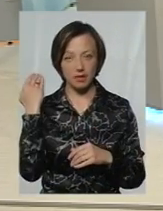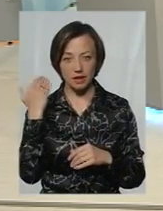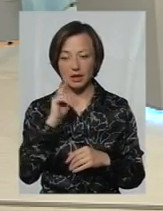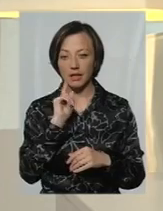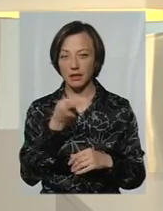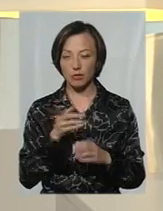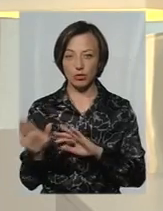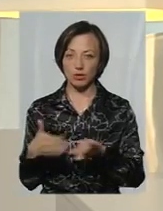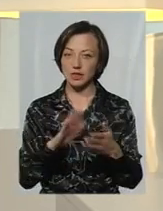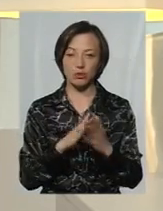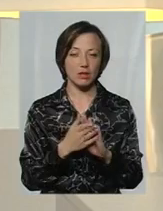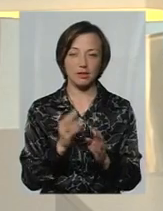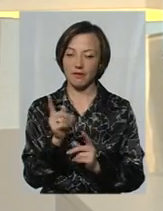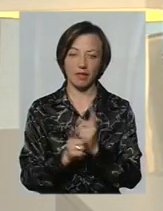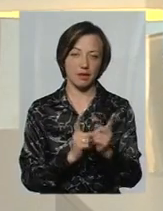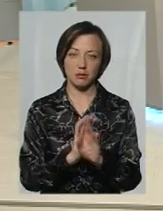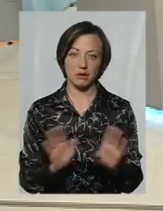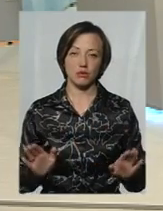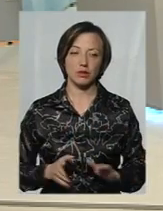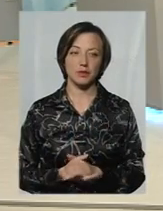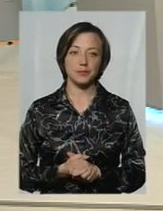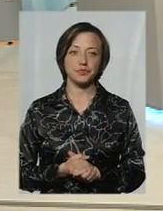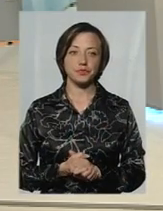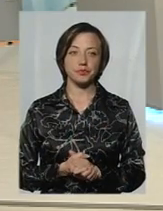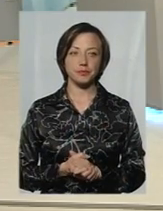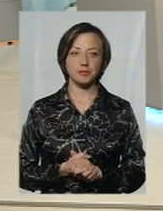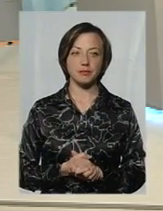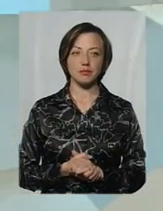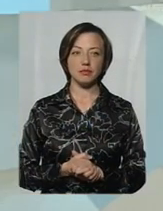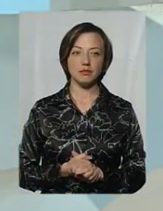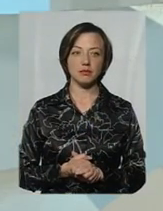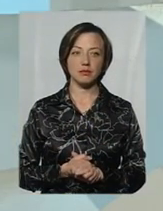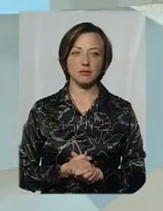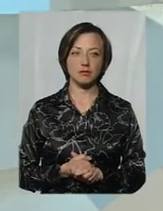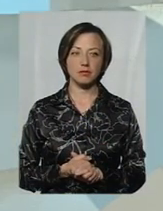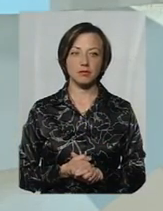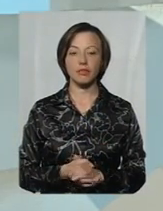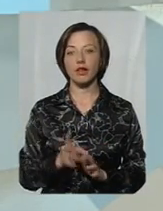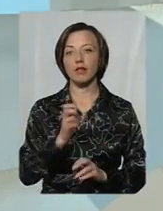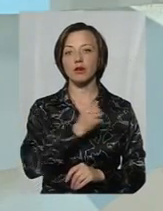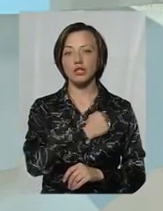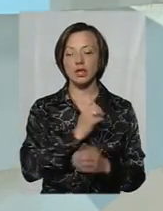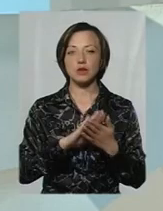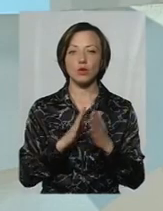Рік пройшов, ситуація не змінюється. На жаль, ситуація не змінюється.